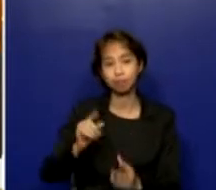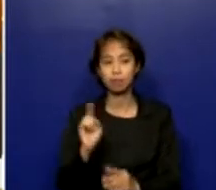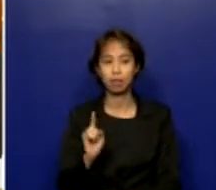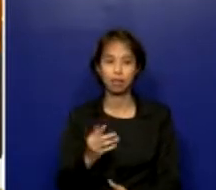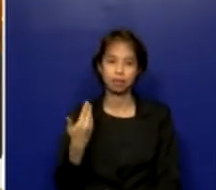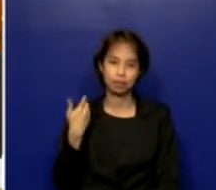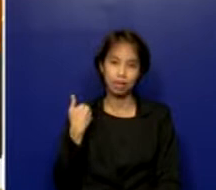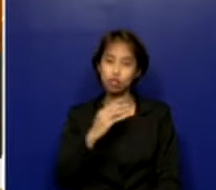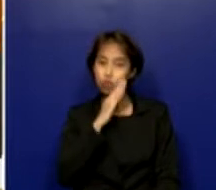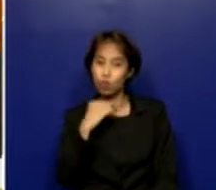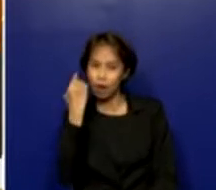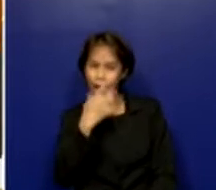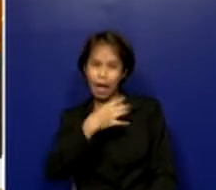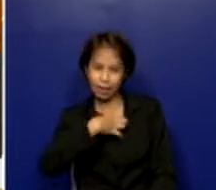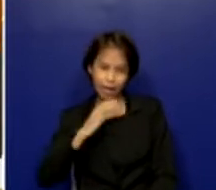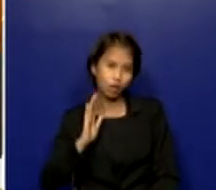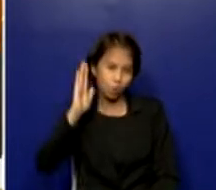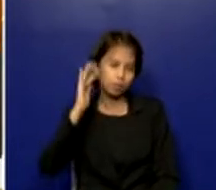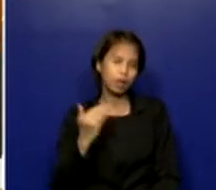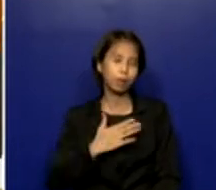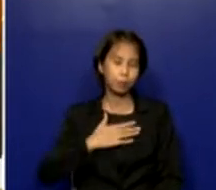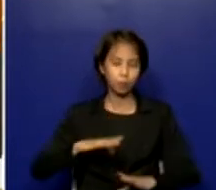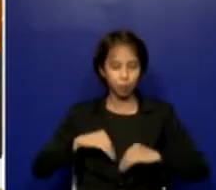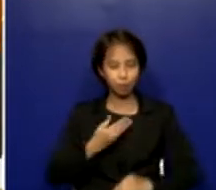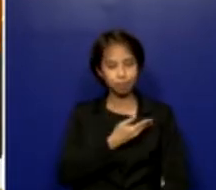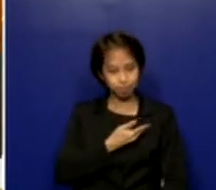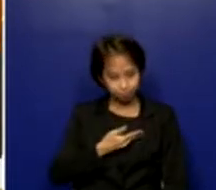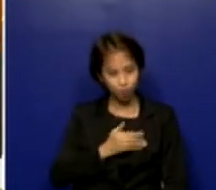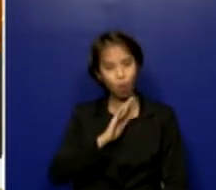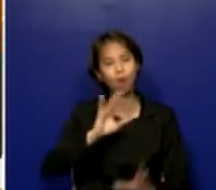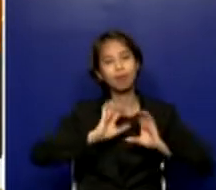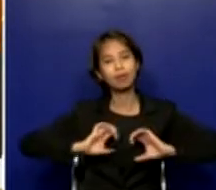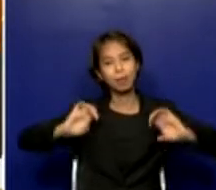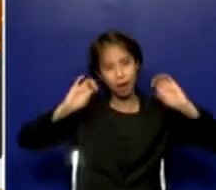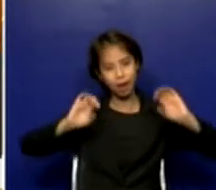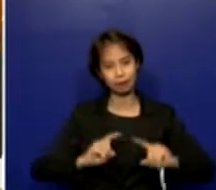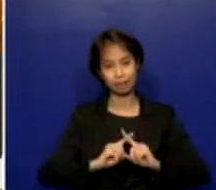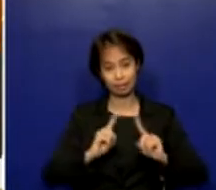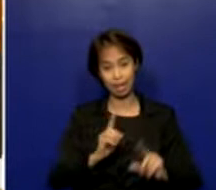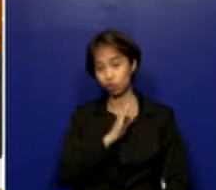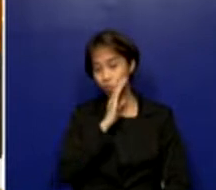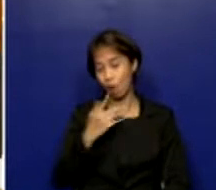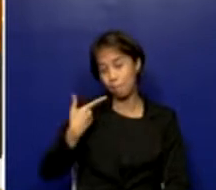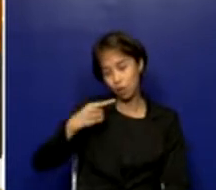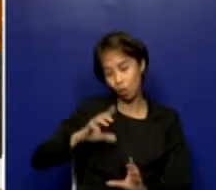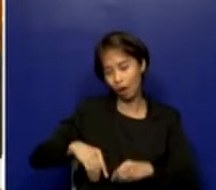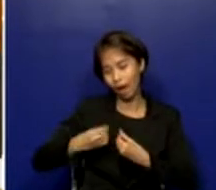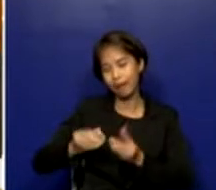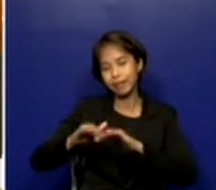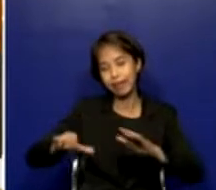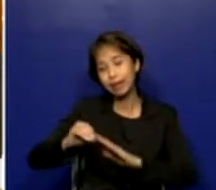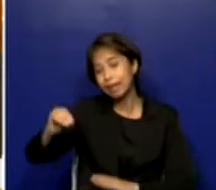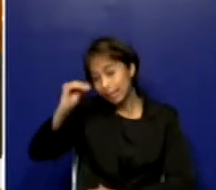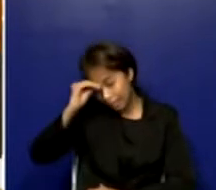หรือคุณรู้สภาเดิมนะครับบอกว่าคนที่แต่งตั้งให้เป็นเลขาธิการสกสคเนี่ยเคยเป็นคนที่